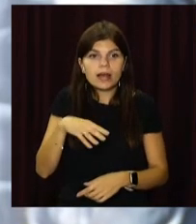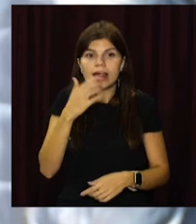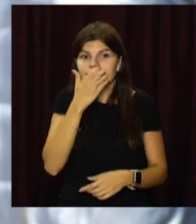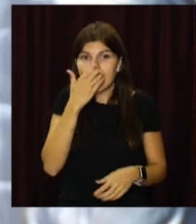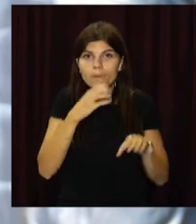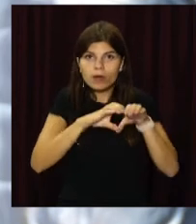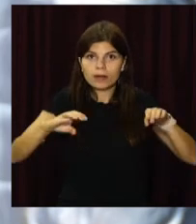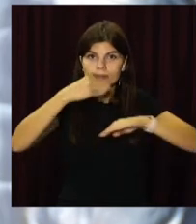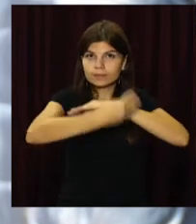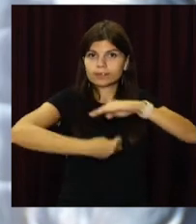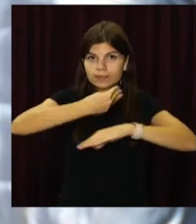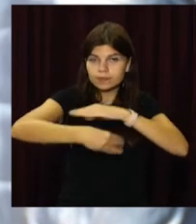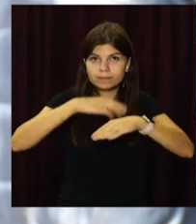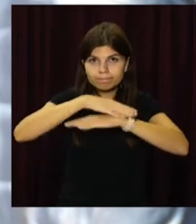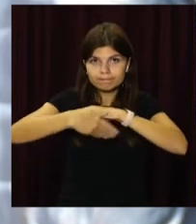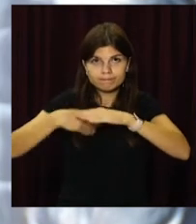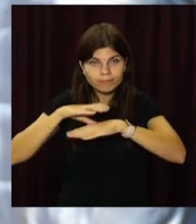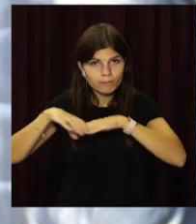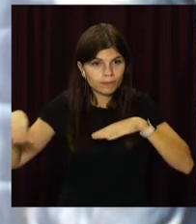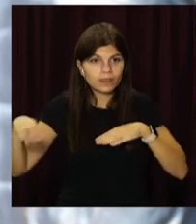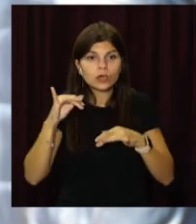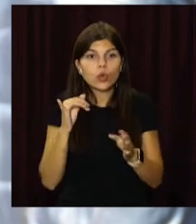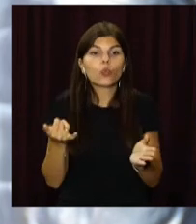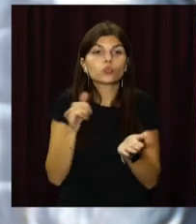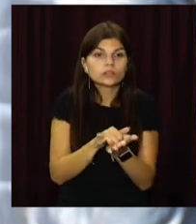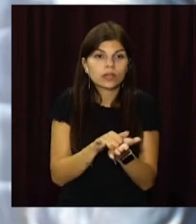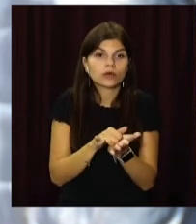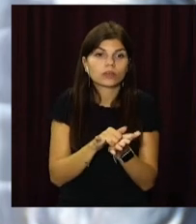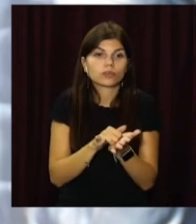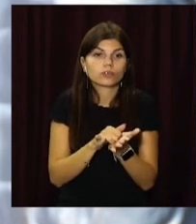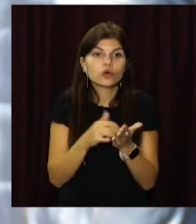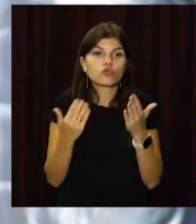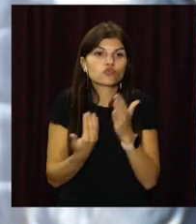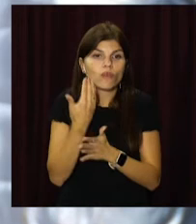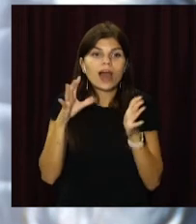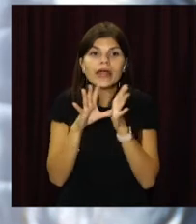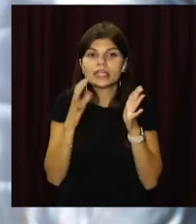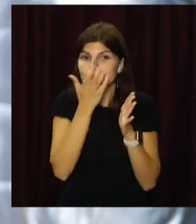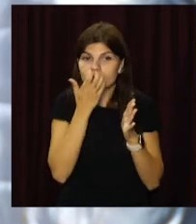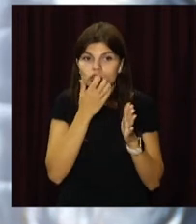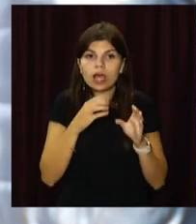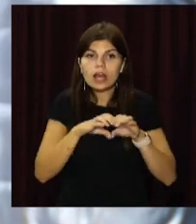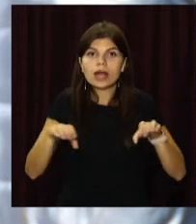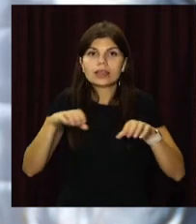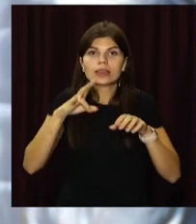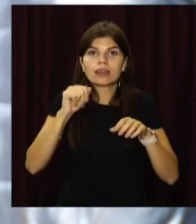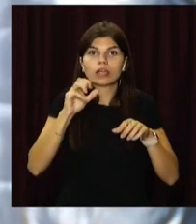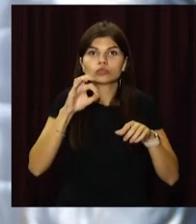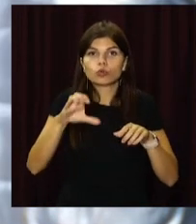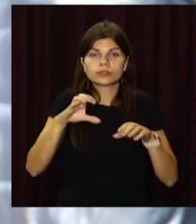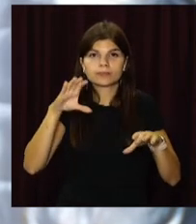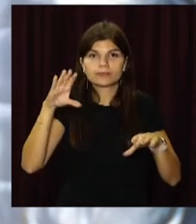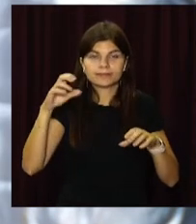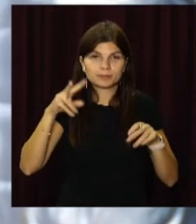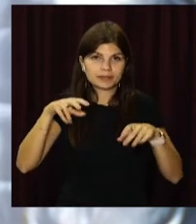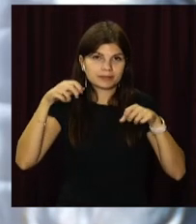теплової ізоляції на трубопроводах і встановлено нових енергозберігаючих насосів на